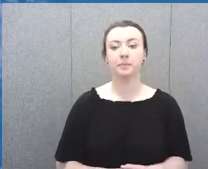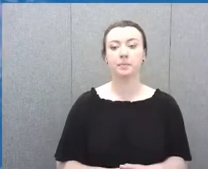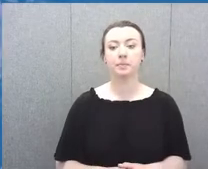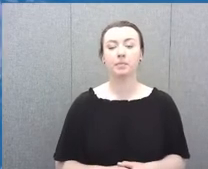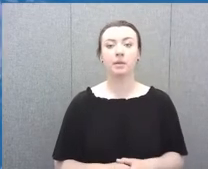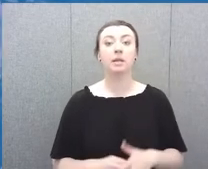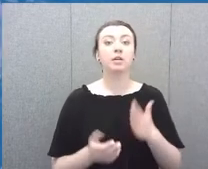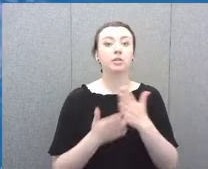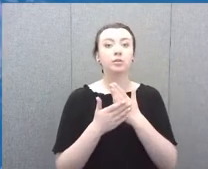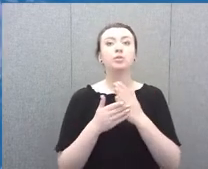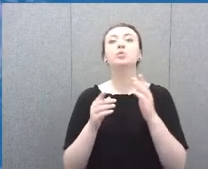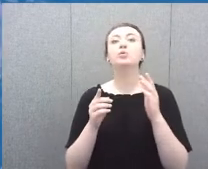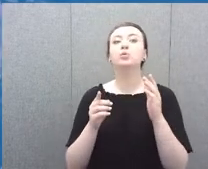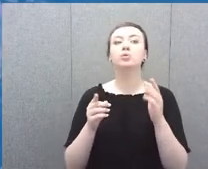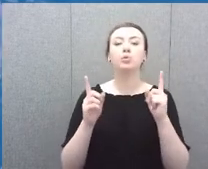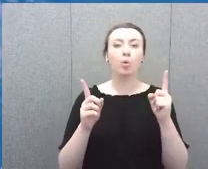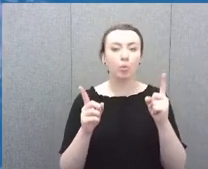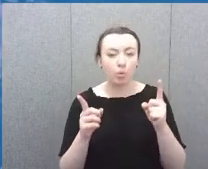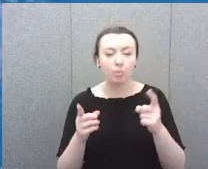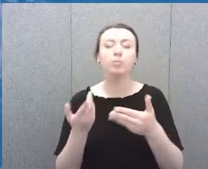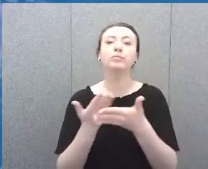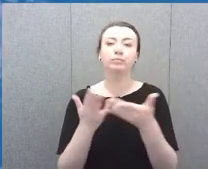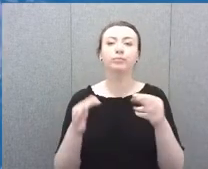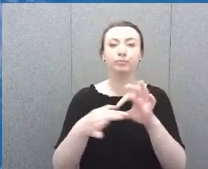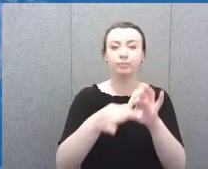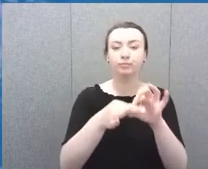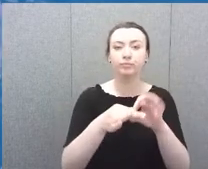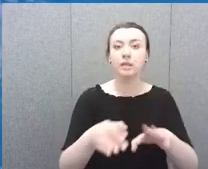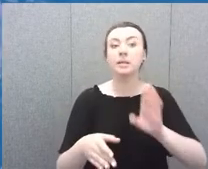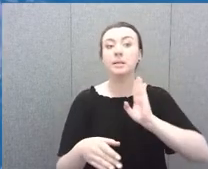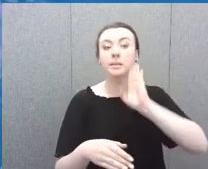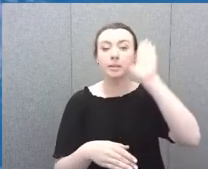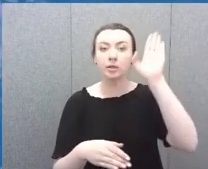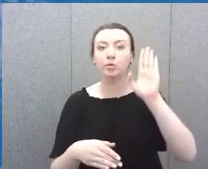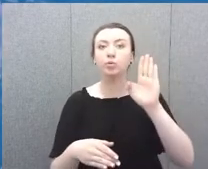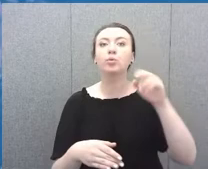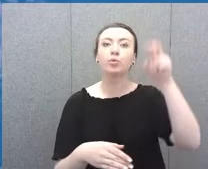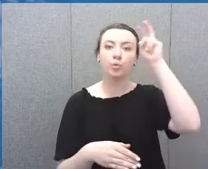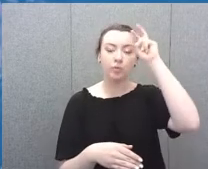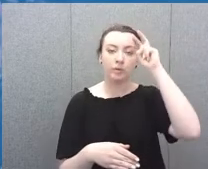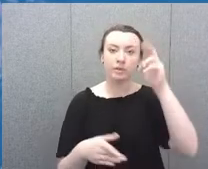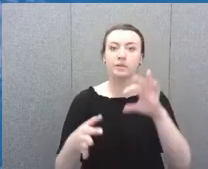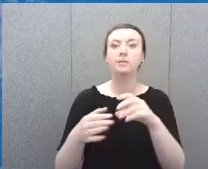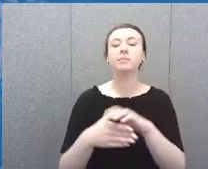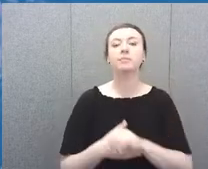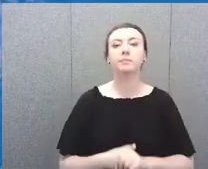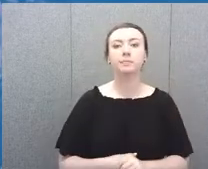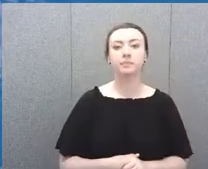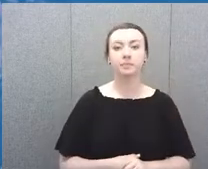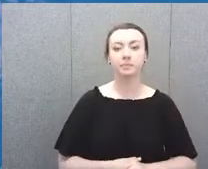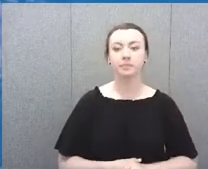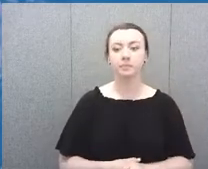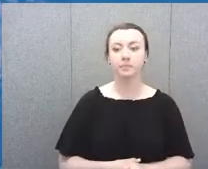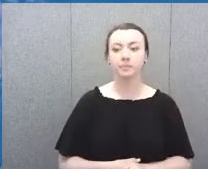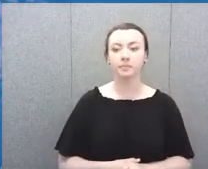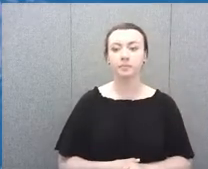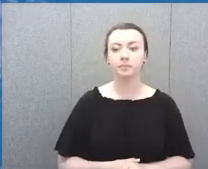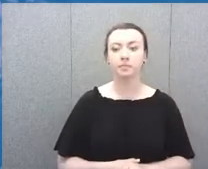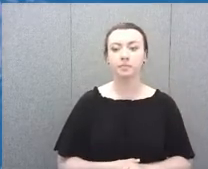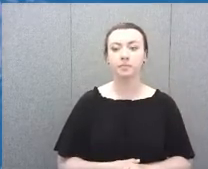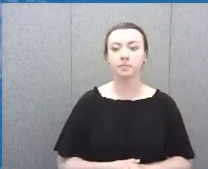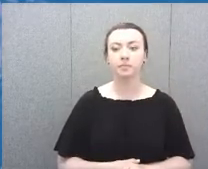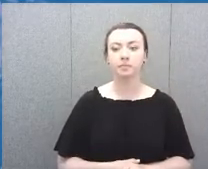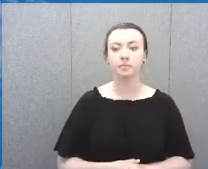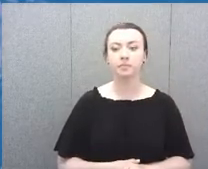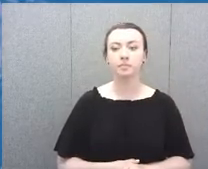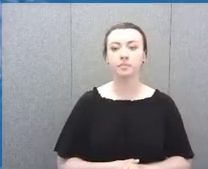затирается, потому что именно в странах Восточного партнерства потенциально мы видим в регионе, в